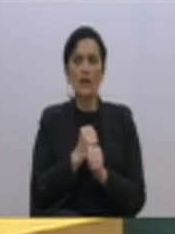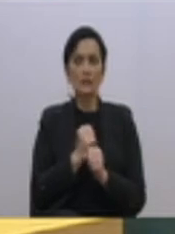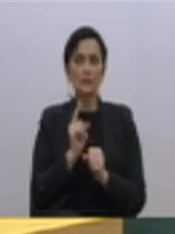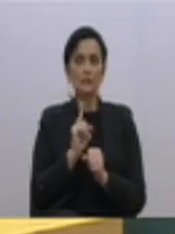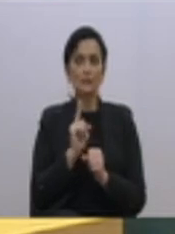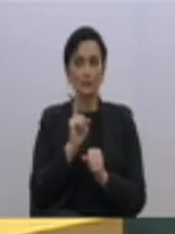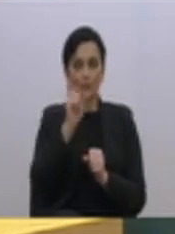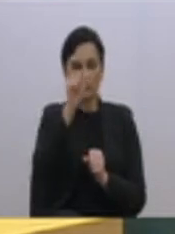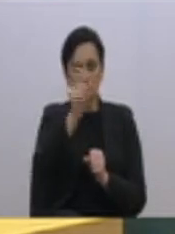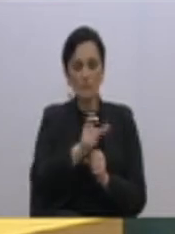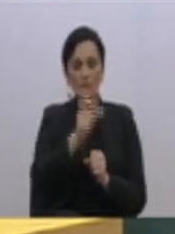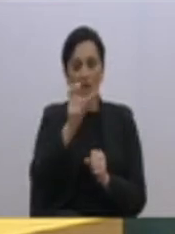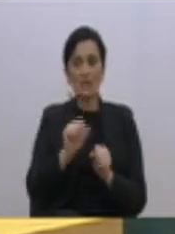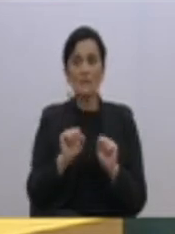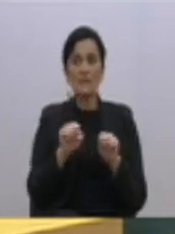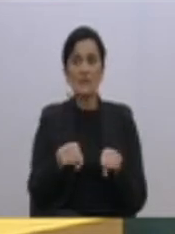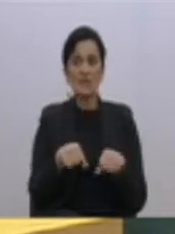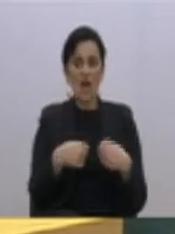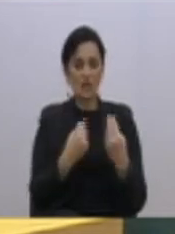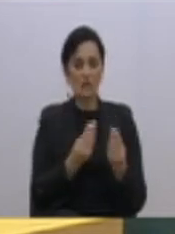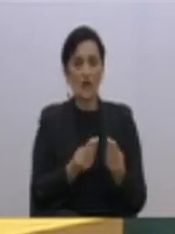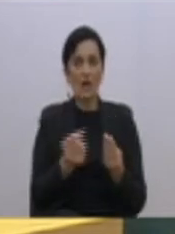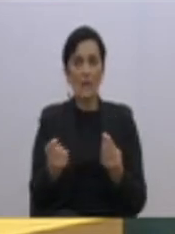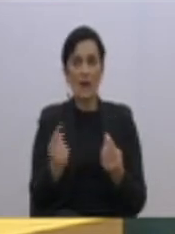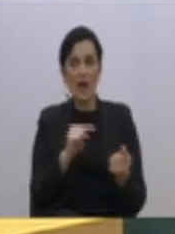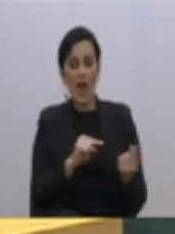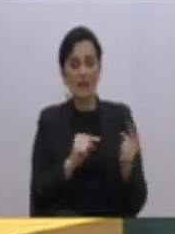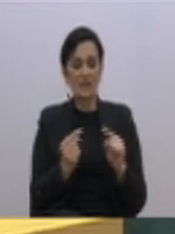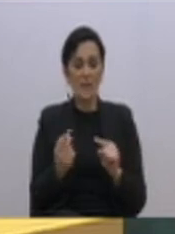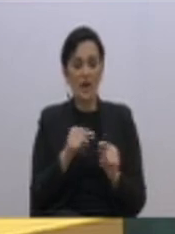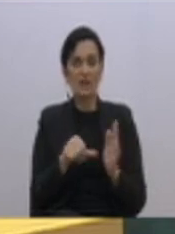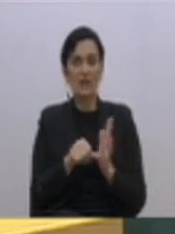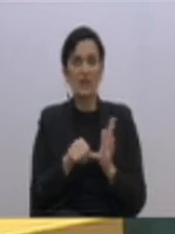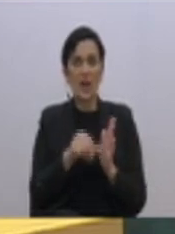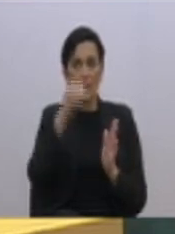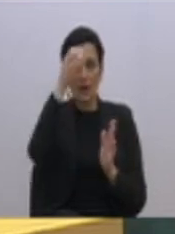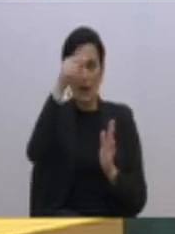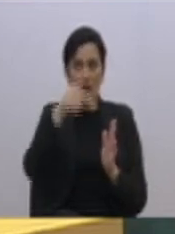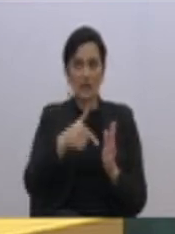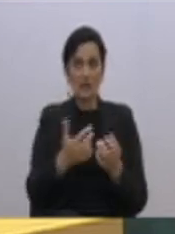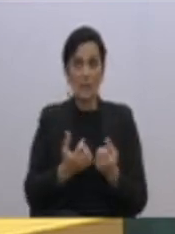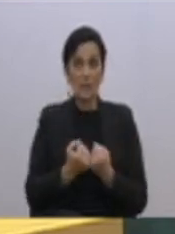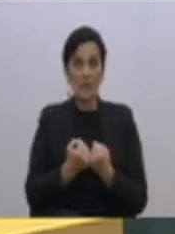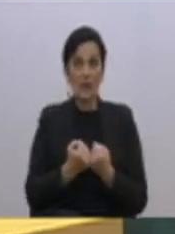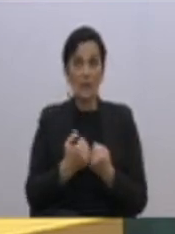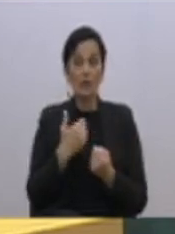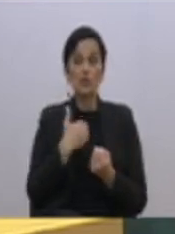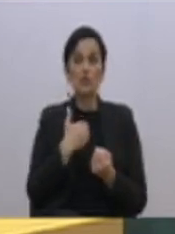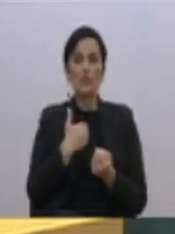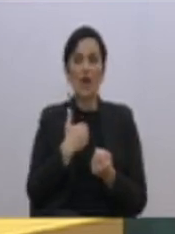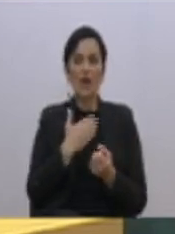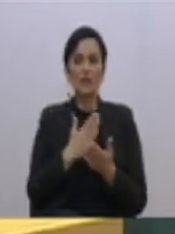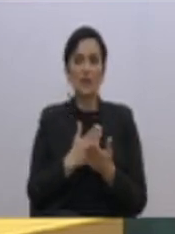ვიცი, ადამიანებს საშუალება ქონოდათ და ერთმანეთს დახმარებოდნენ განათლების მიღებაში. Და ჩვენ